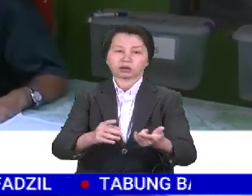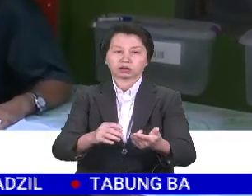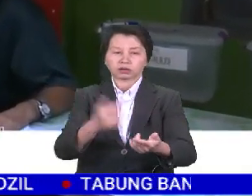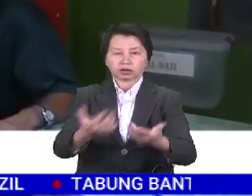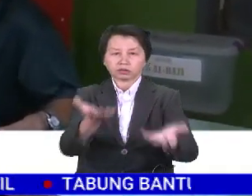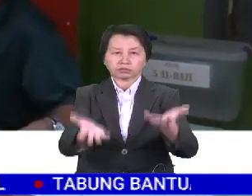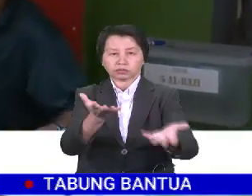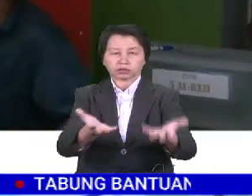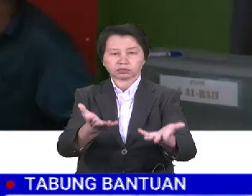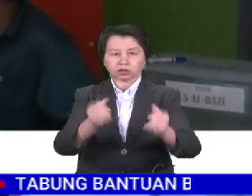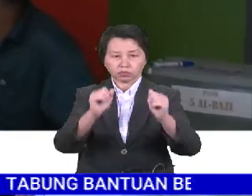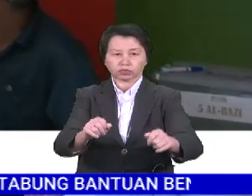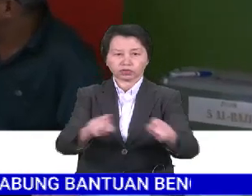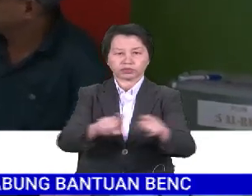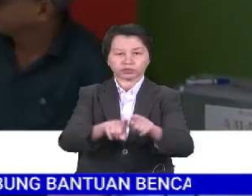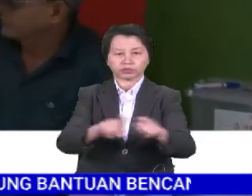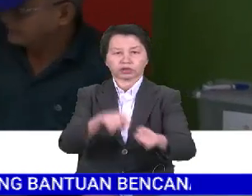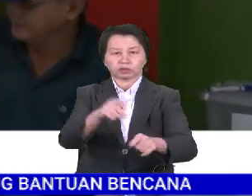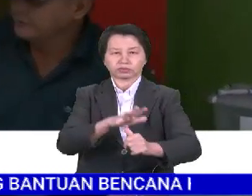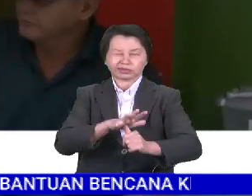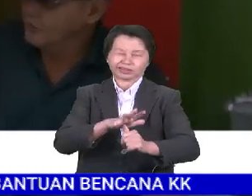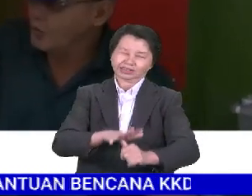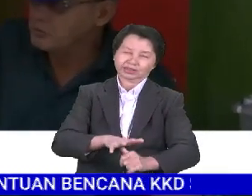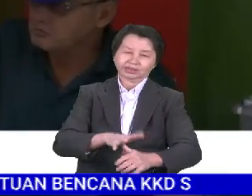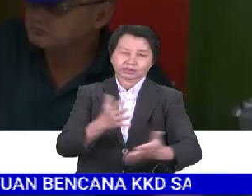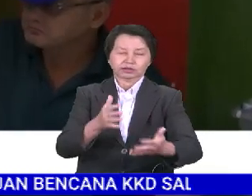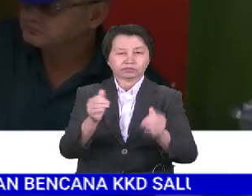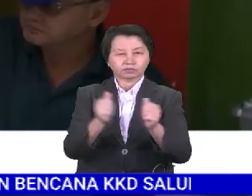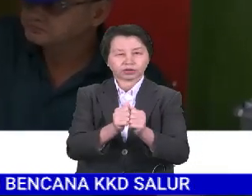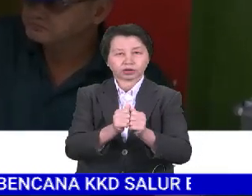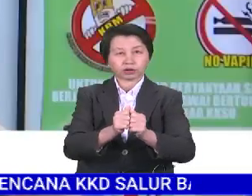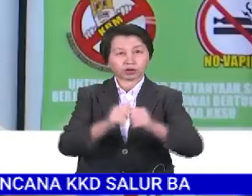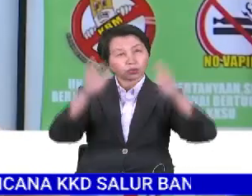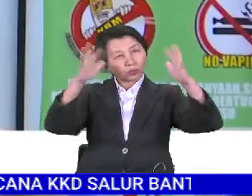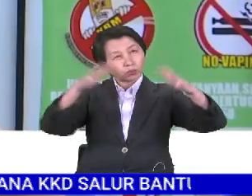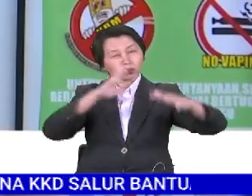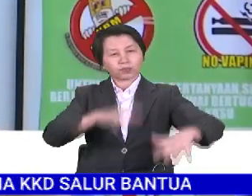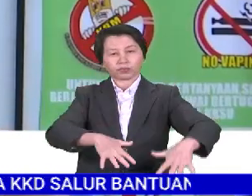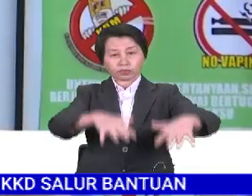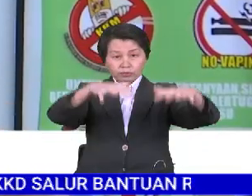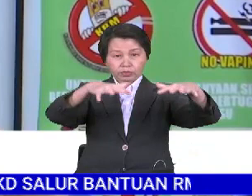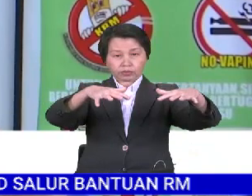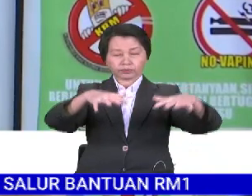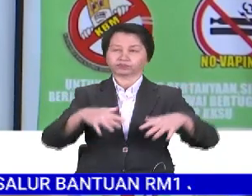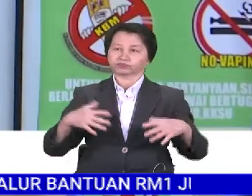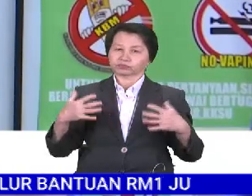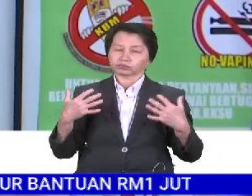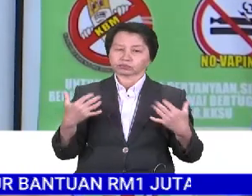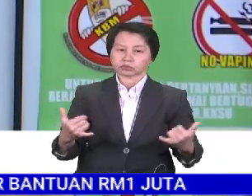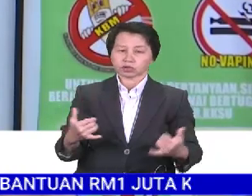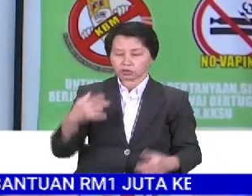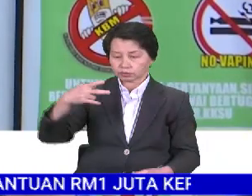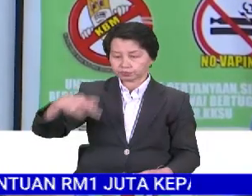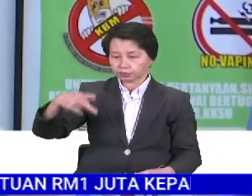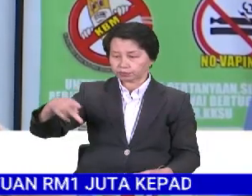yang mungkin boleh juga sebenarnya mereka terkesan dengan musibah banjir ini. Dan setakat ini, setakat yang